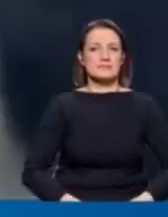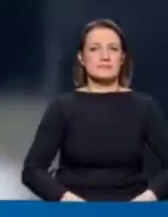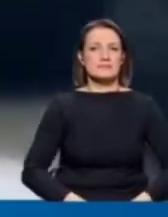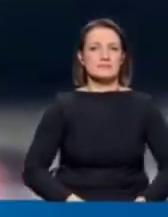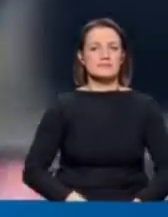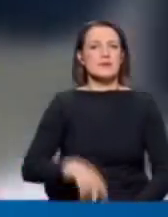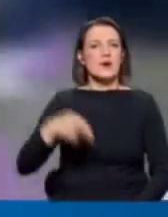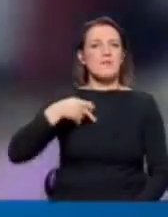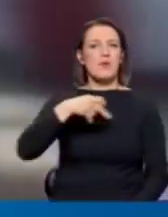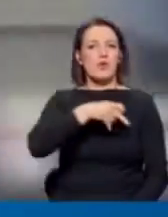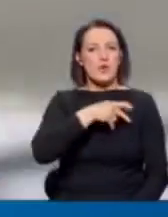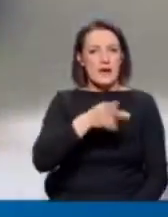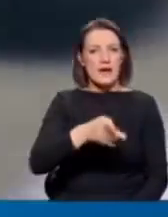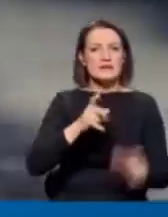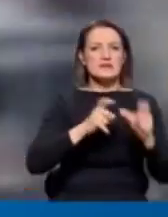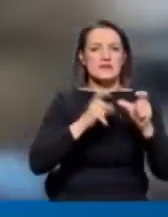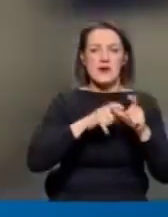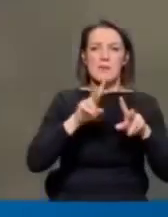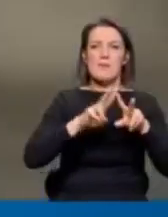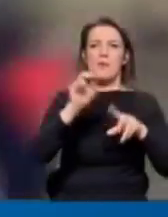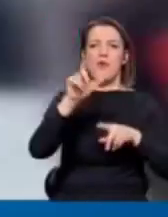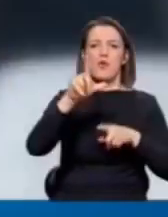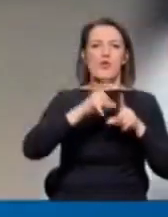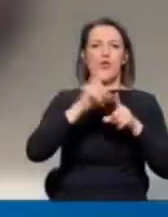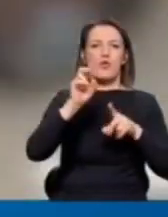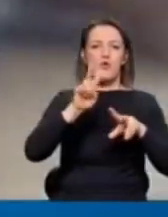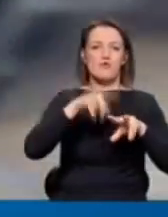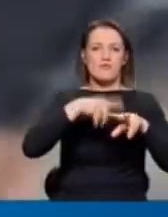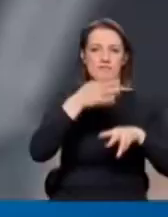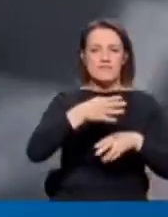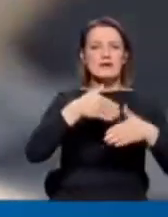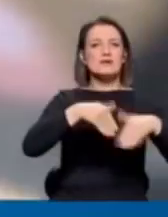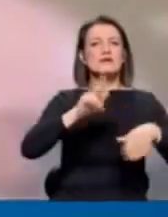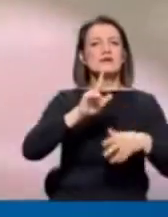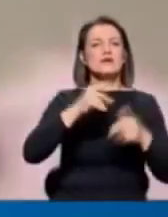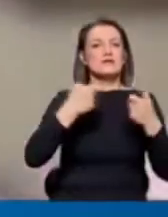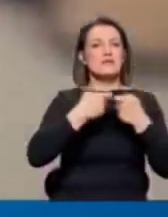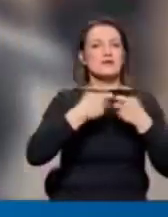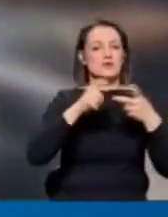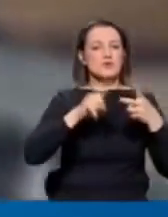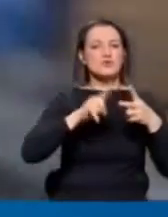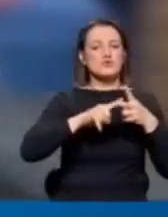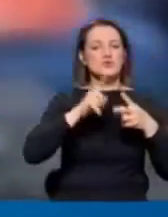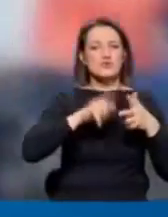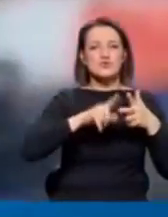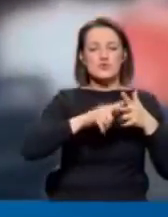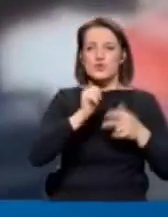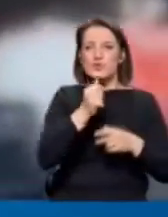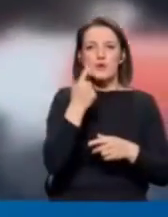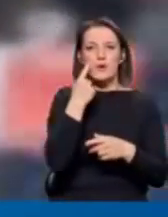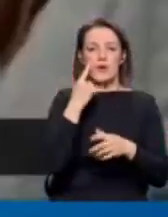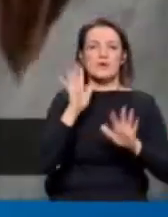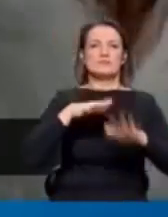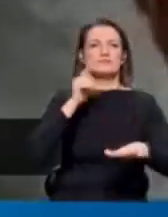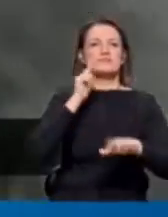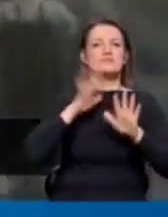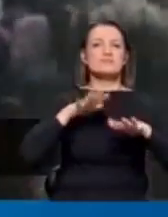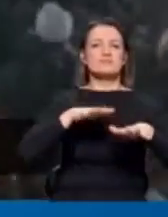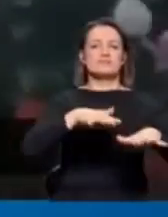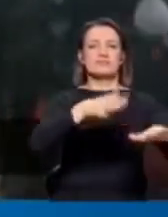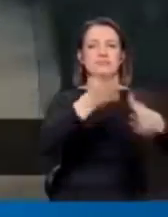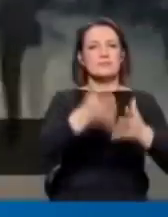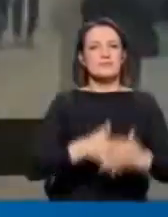bu Polonya slovak ve Moldova sınır kapılarında da savaşın 3'üncü gününde yığılmalar meydana gelmeye başladı